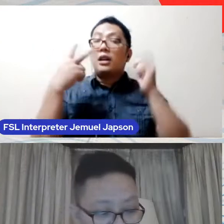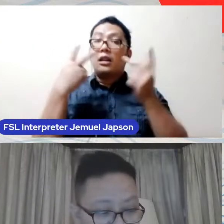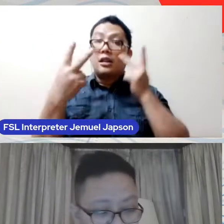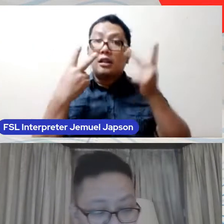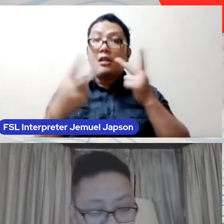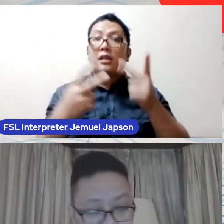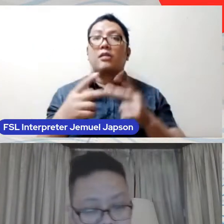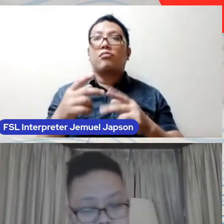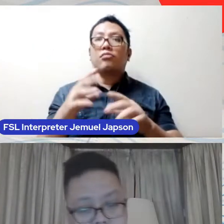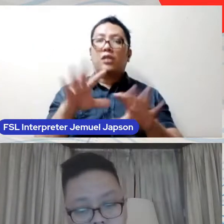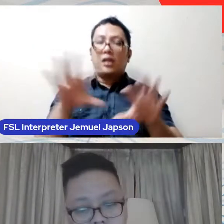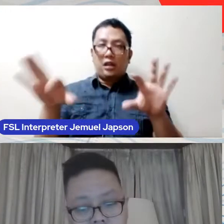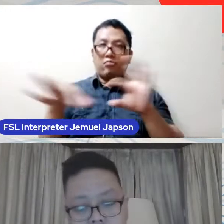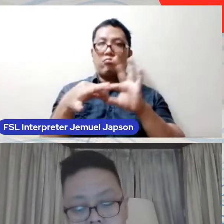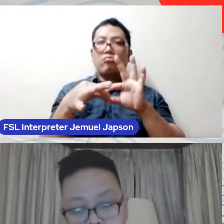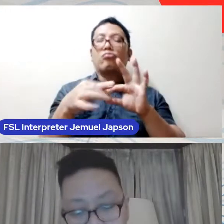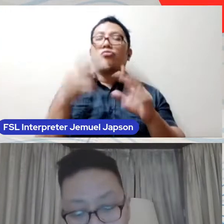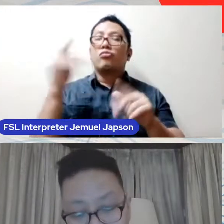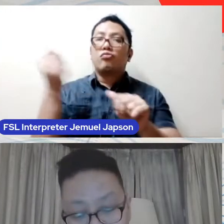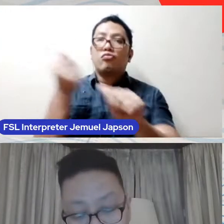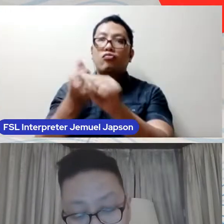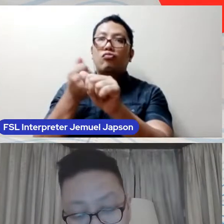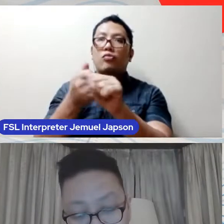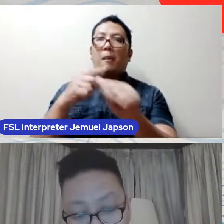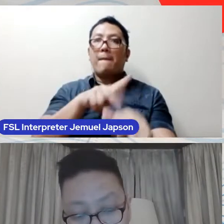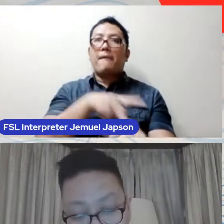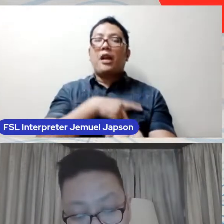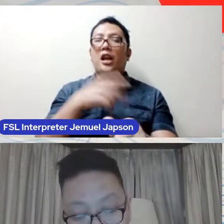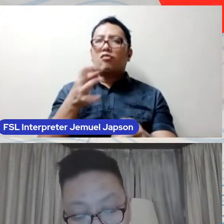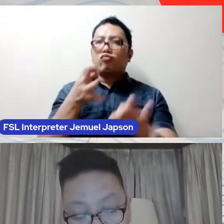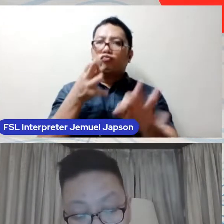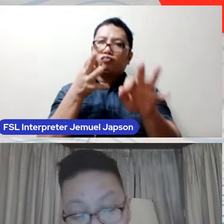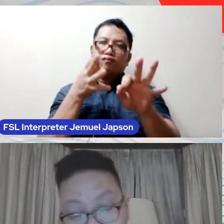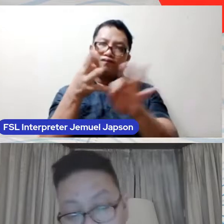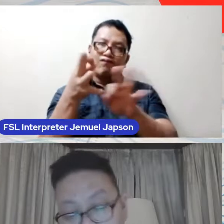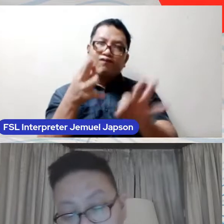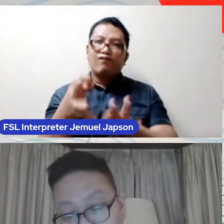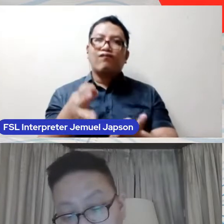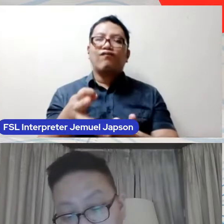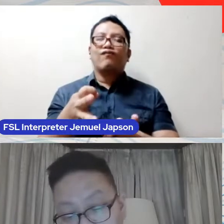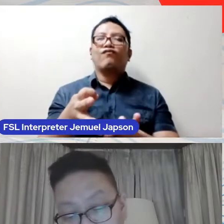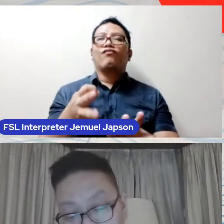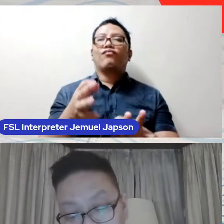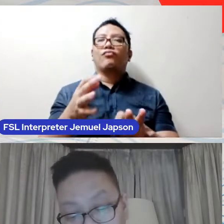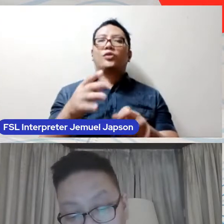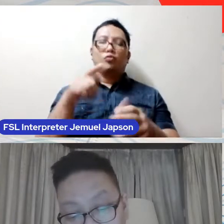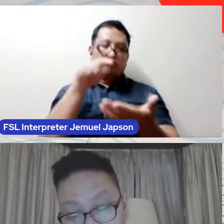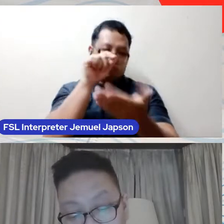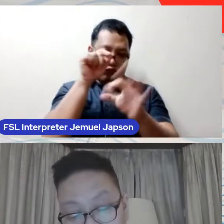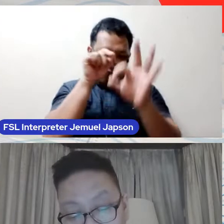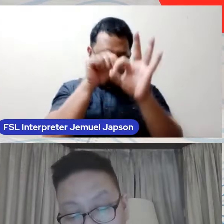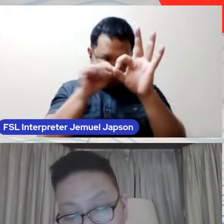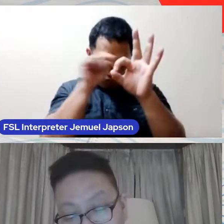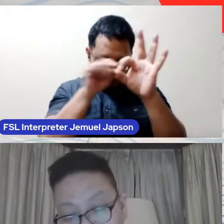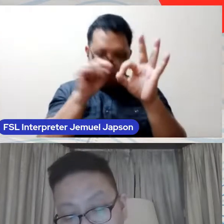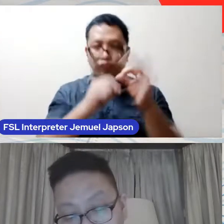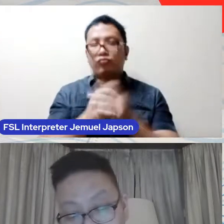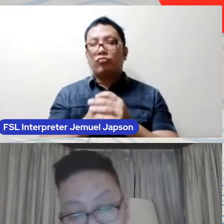sariling discretion, personal discretion in interpreting the markings. So